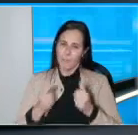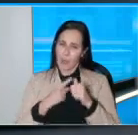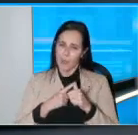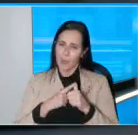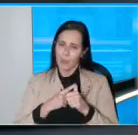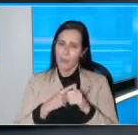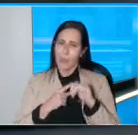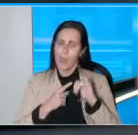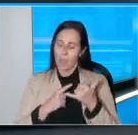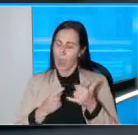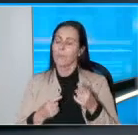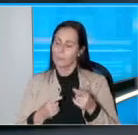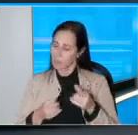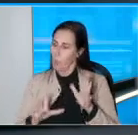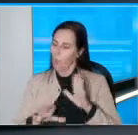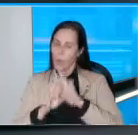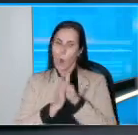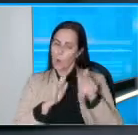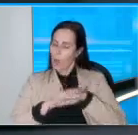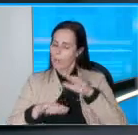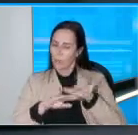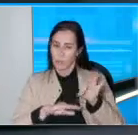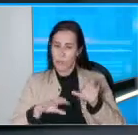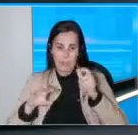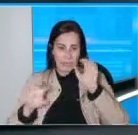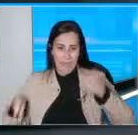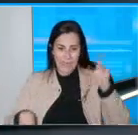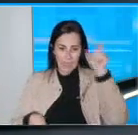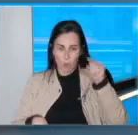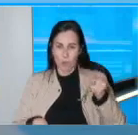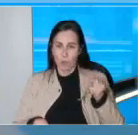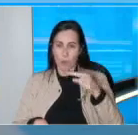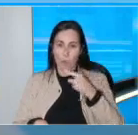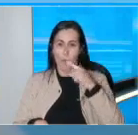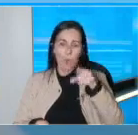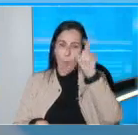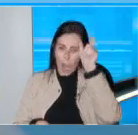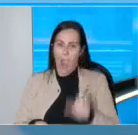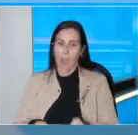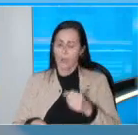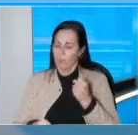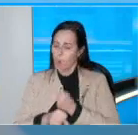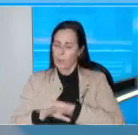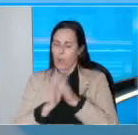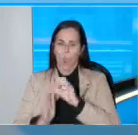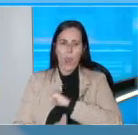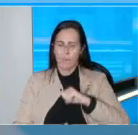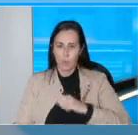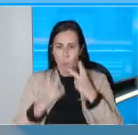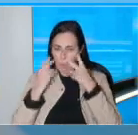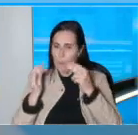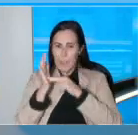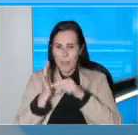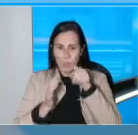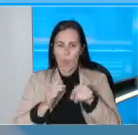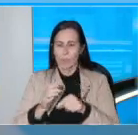זה כן שלטון מאוד אישי. ארדואן מציג את עצמו כבן אדם כמעט שבונה כל גשר בטורקיה, ורואים הרבה